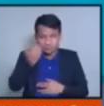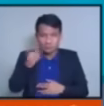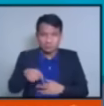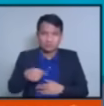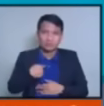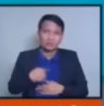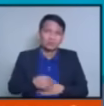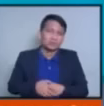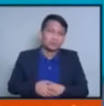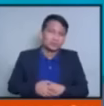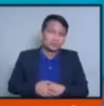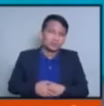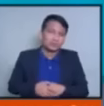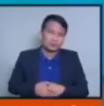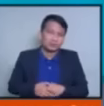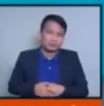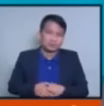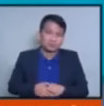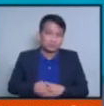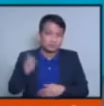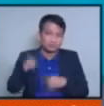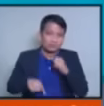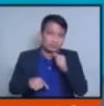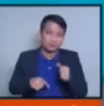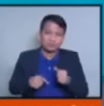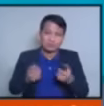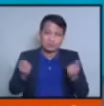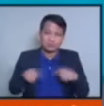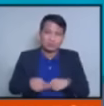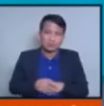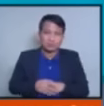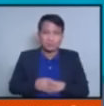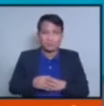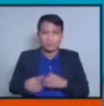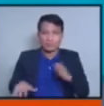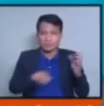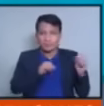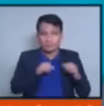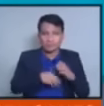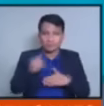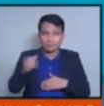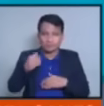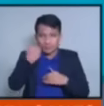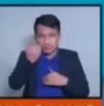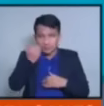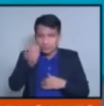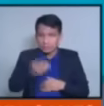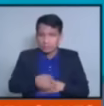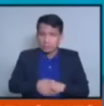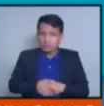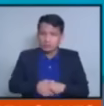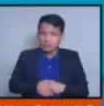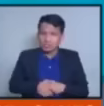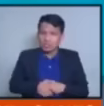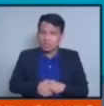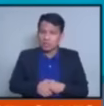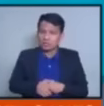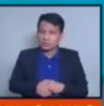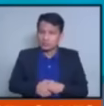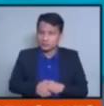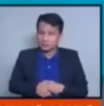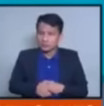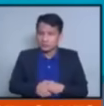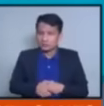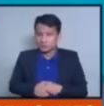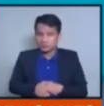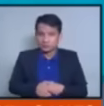sa akin na noon talaga na halos hindi na talaga ako makalabas-labas sa lugar namin dahil sobrang hiya ko nga po. Sabi ko